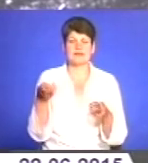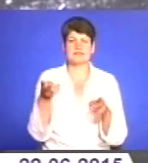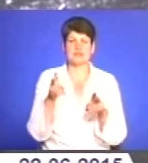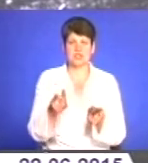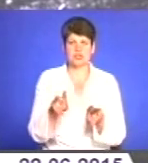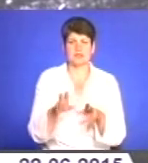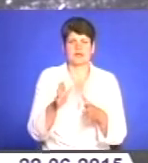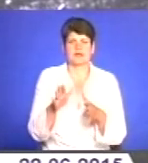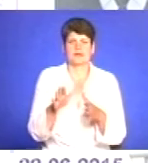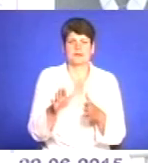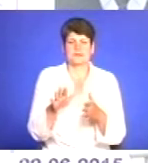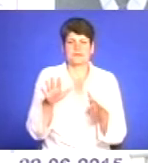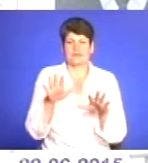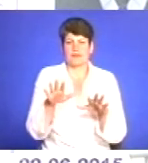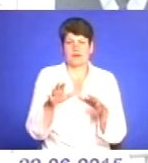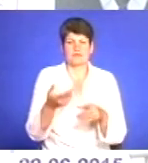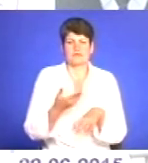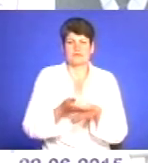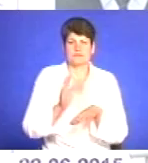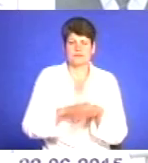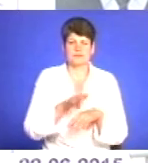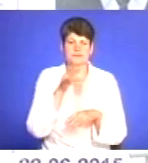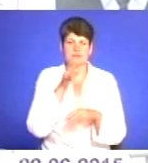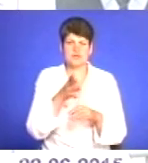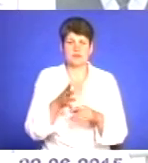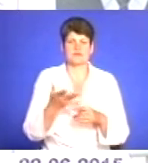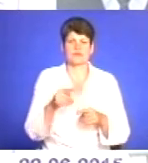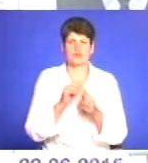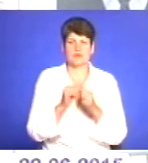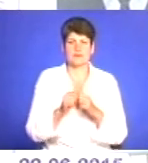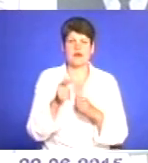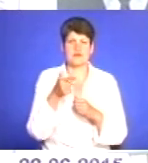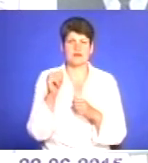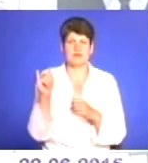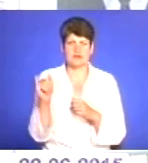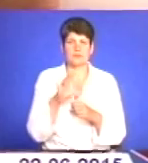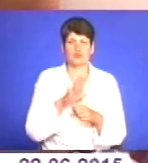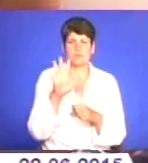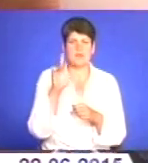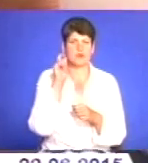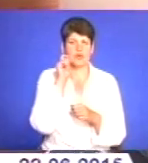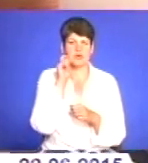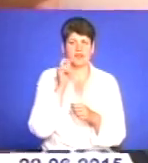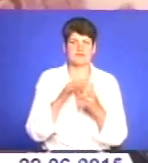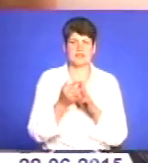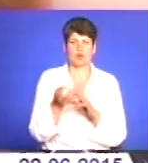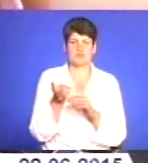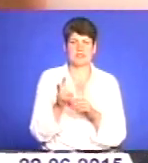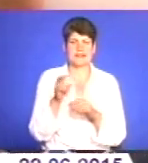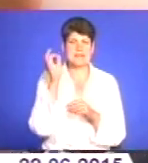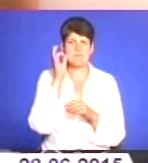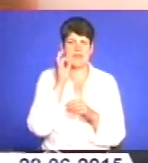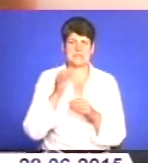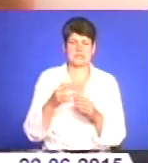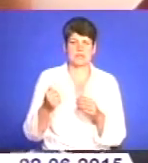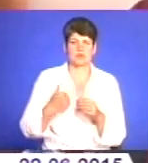у кожній українській родині. Ганні Іванівні було всього лише 5 років, як у село увійшли німецькі солдати. Мене бабця